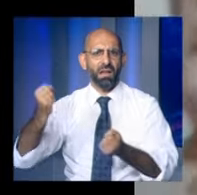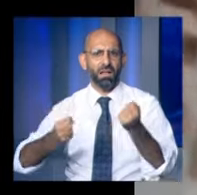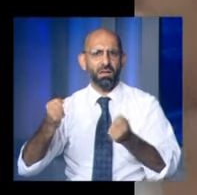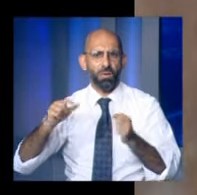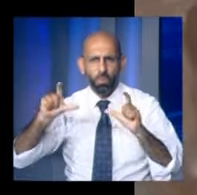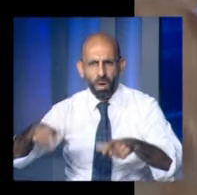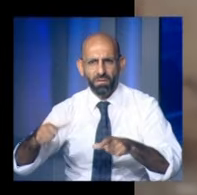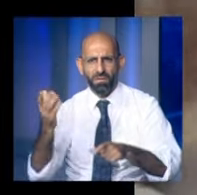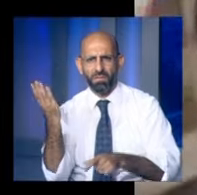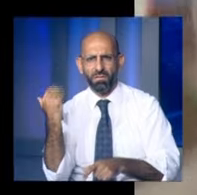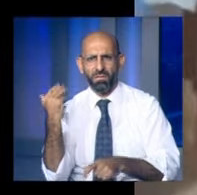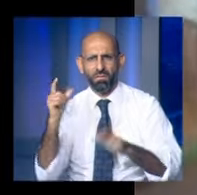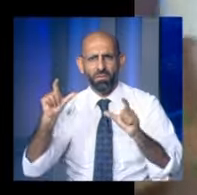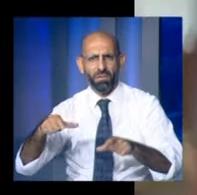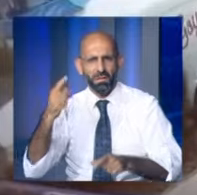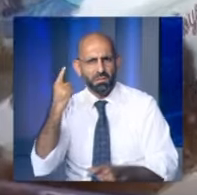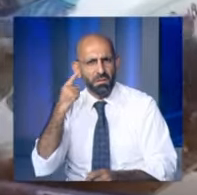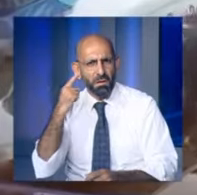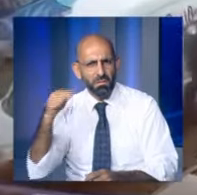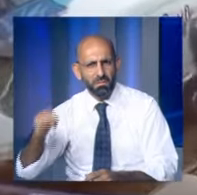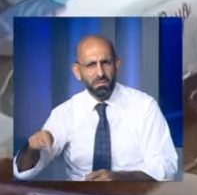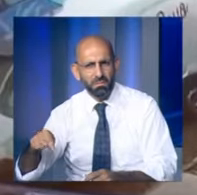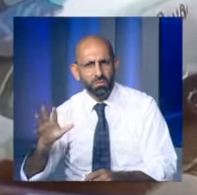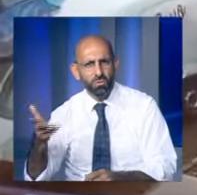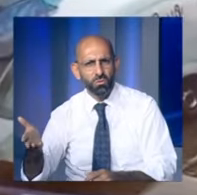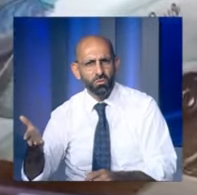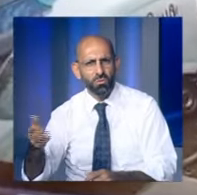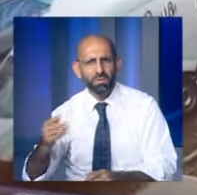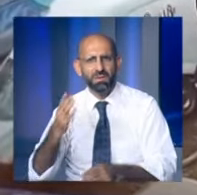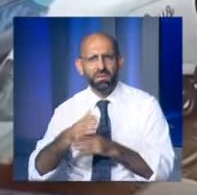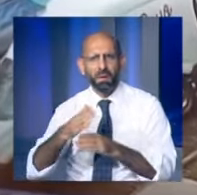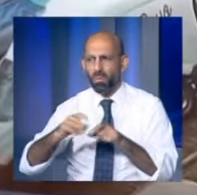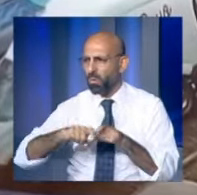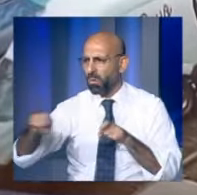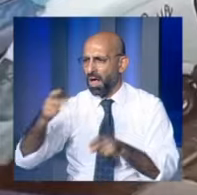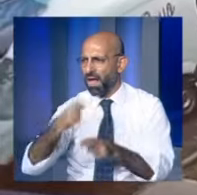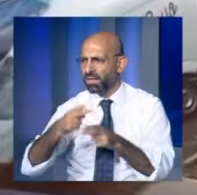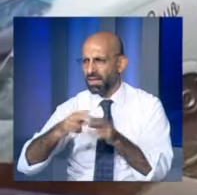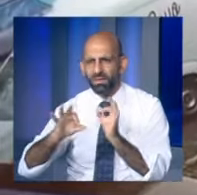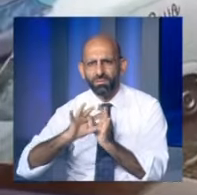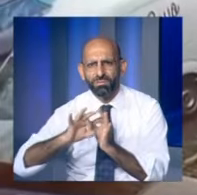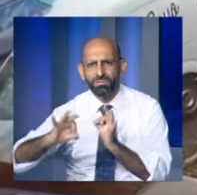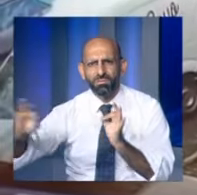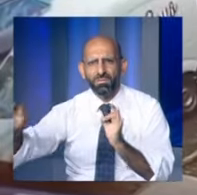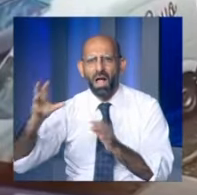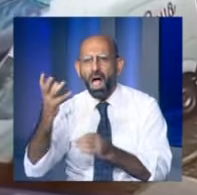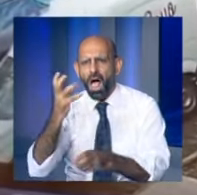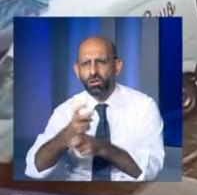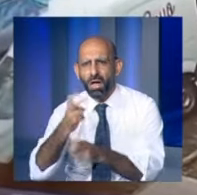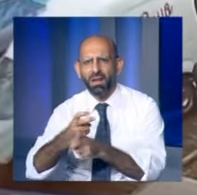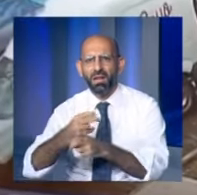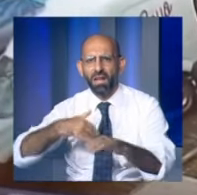سمع سائق سيارة متوقف الأربعاء ضجة من هيكل سيارته قبل أن يدرك أن الأمر عائد إلى قضيب